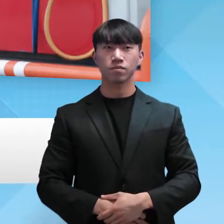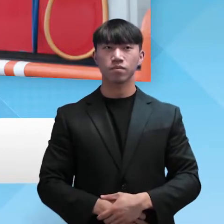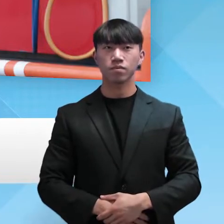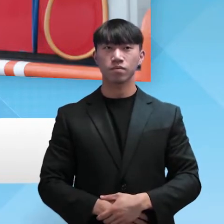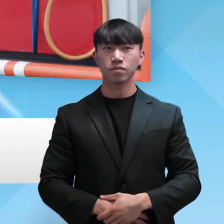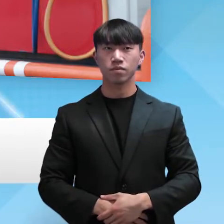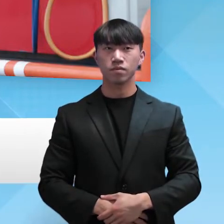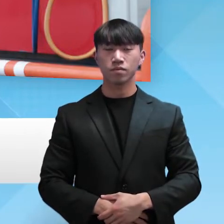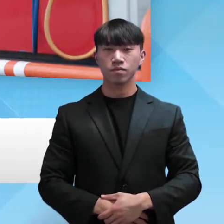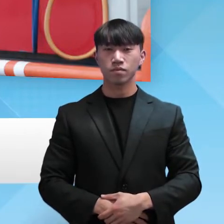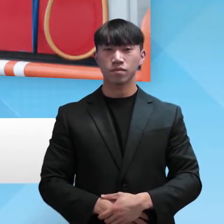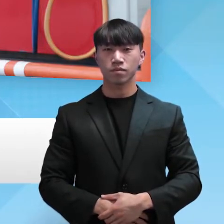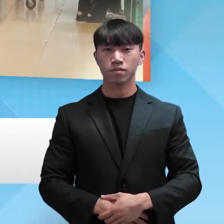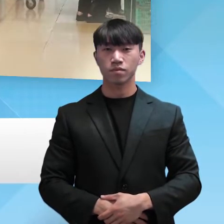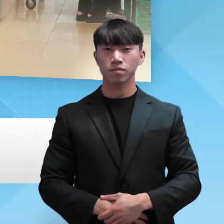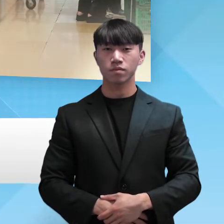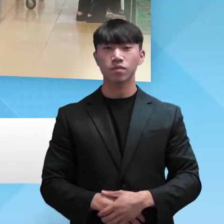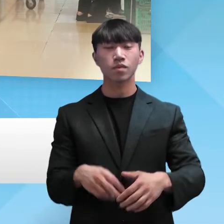분위기입니다.